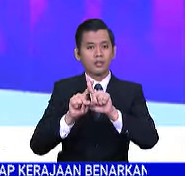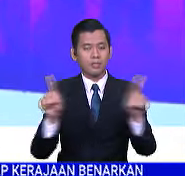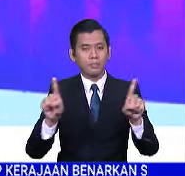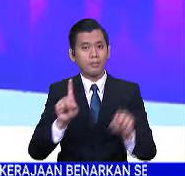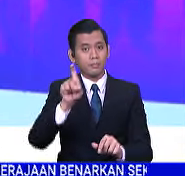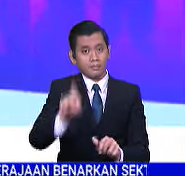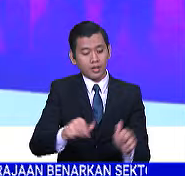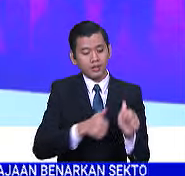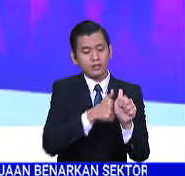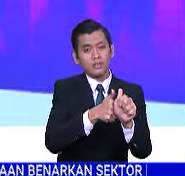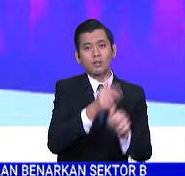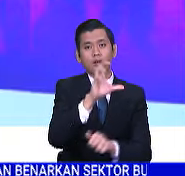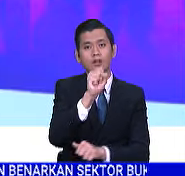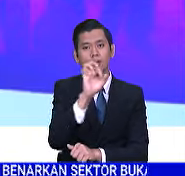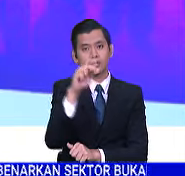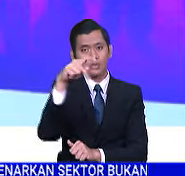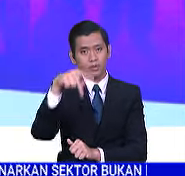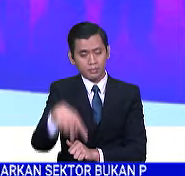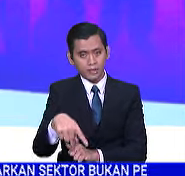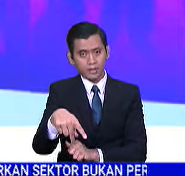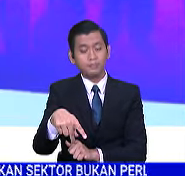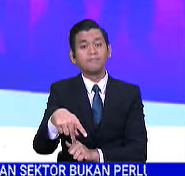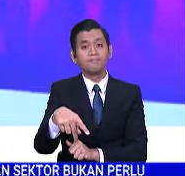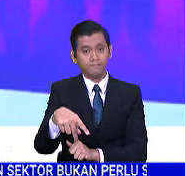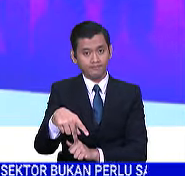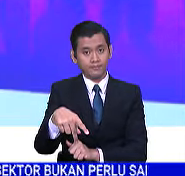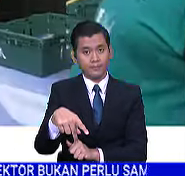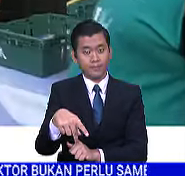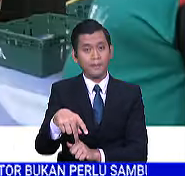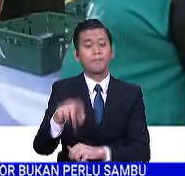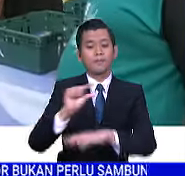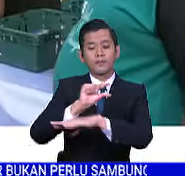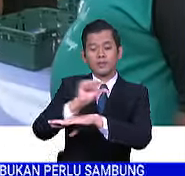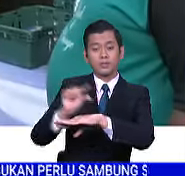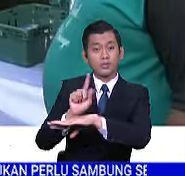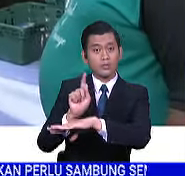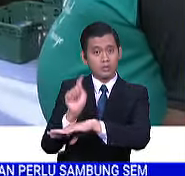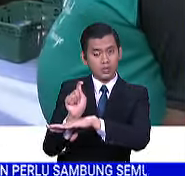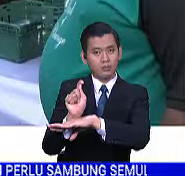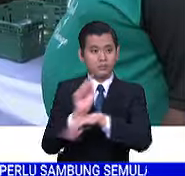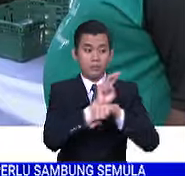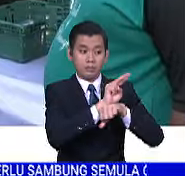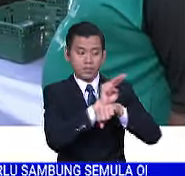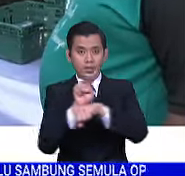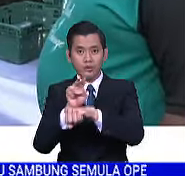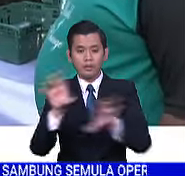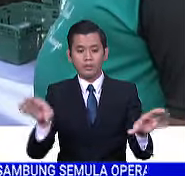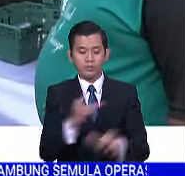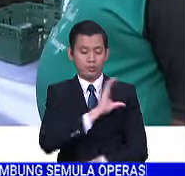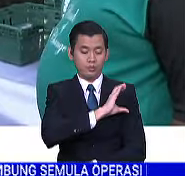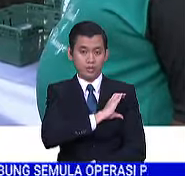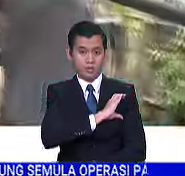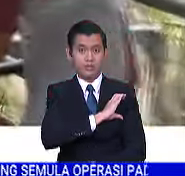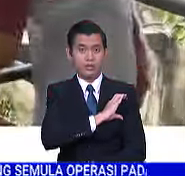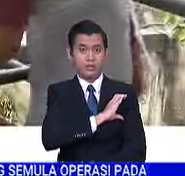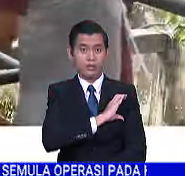yang digariskan Jabatan Agama Islam Negeri. Di Georgetown, pemantauan telah dilakukan Polis Diraja Malaysia. Selain